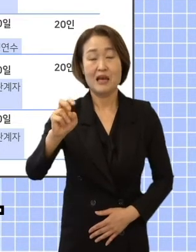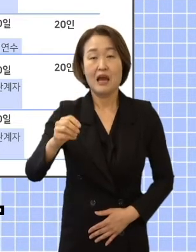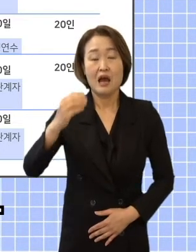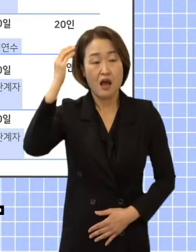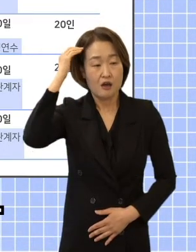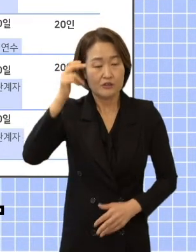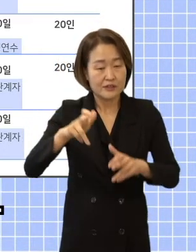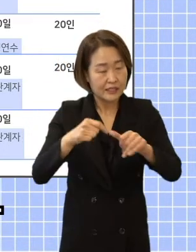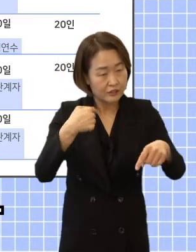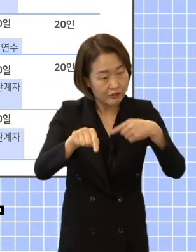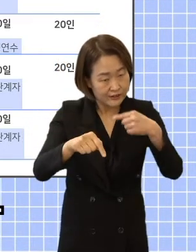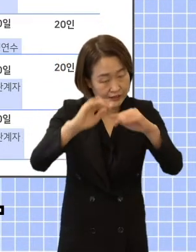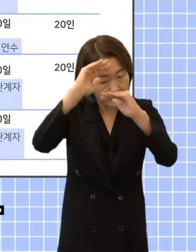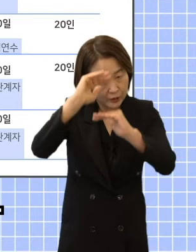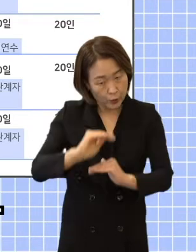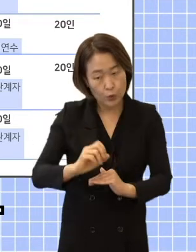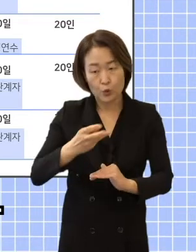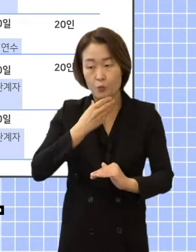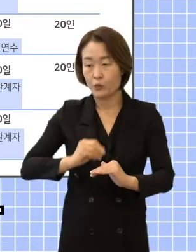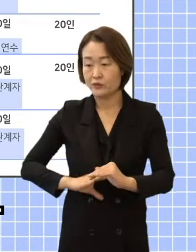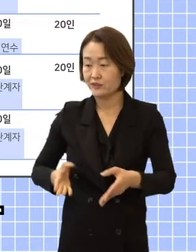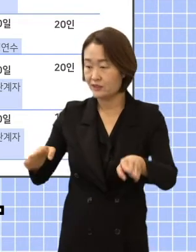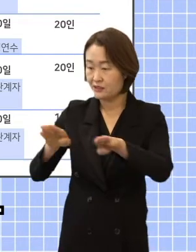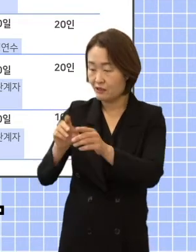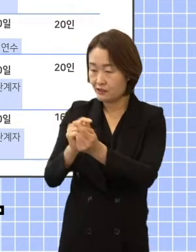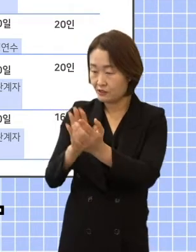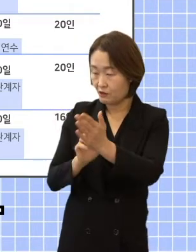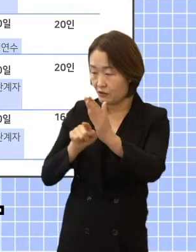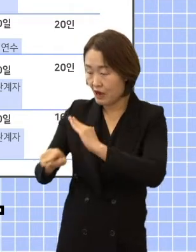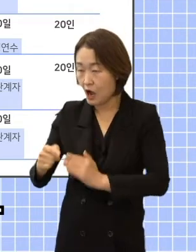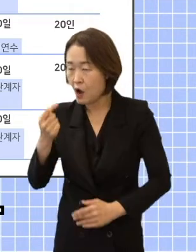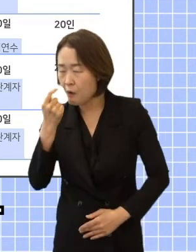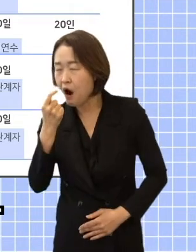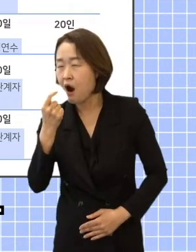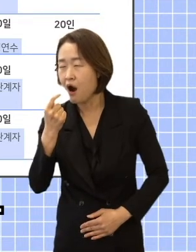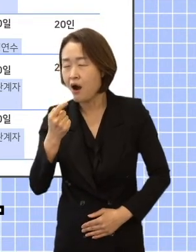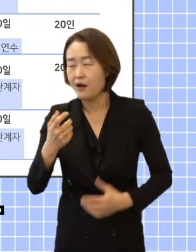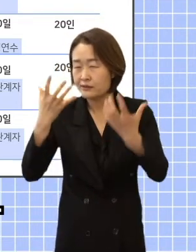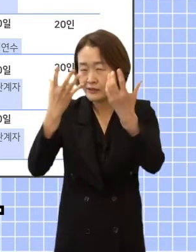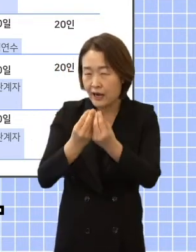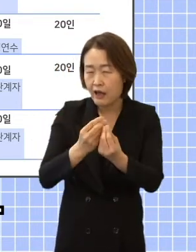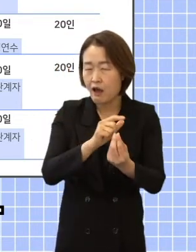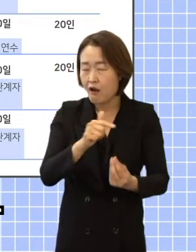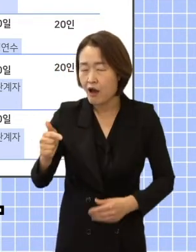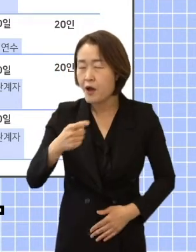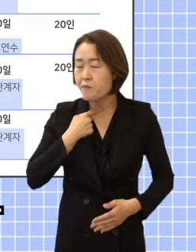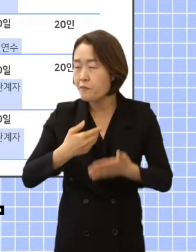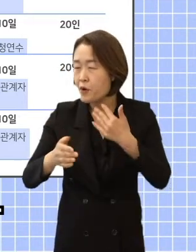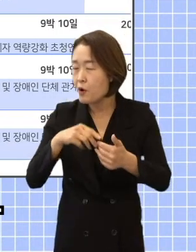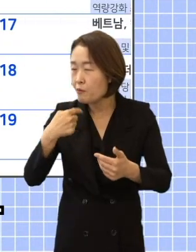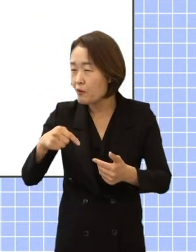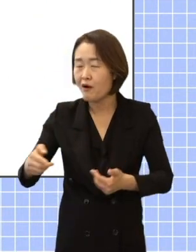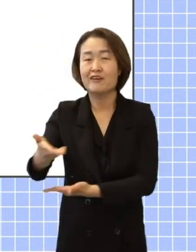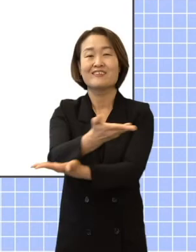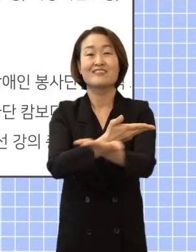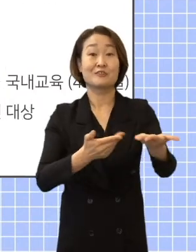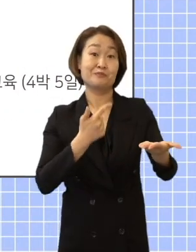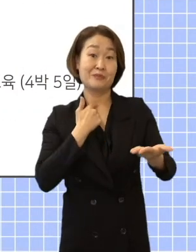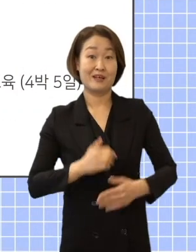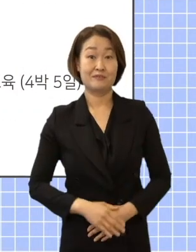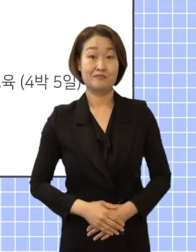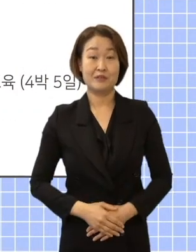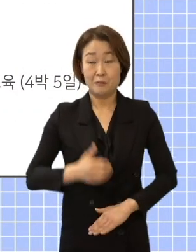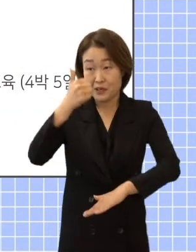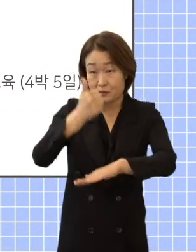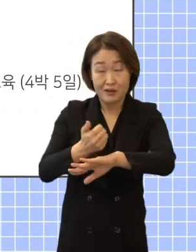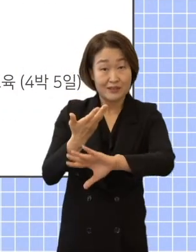대상으로 국내 장애인 정책 소개 및 장애인 복지시설 견학을 통해 사례와 노하우를 공유했습니다.